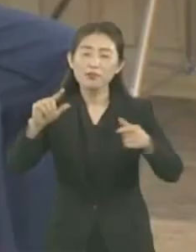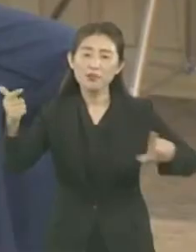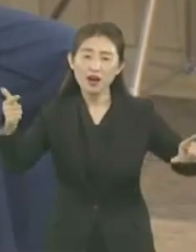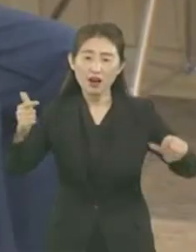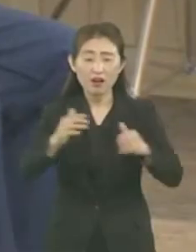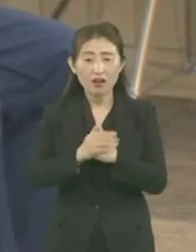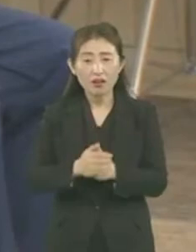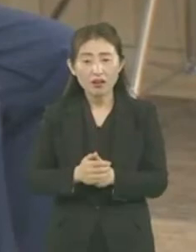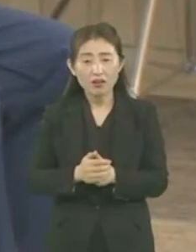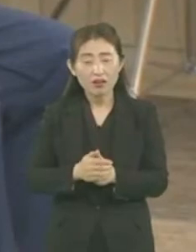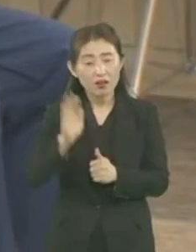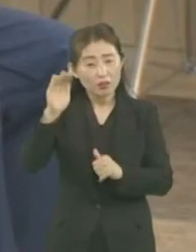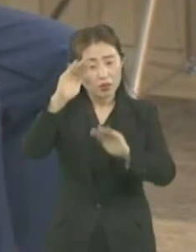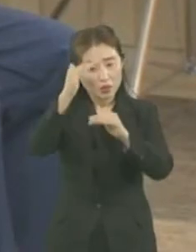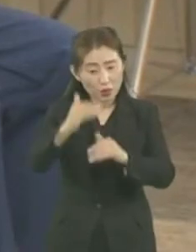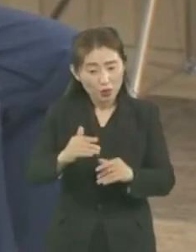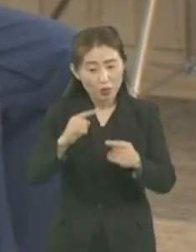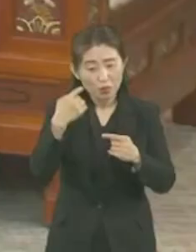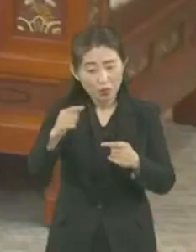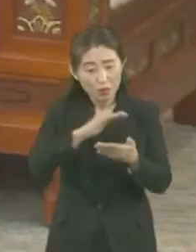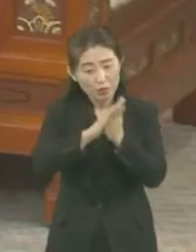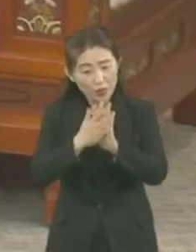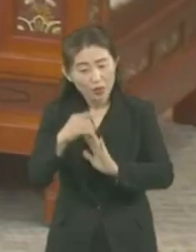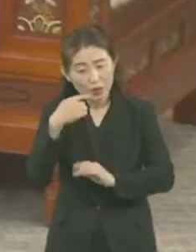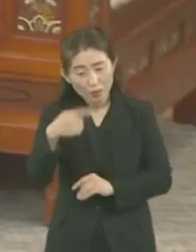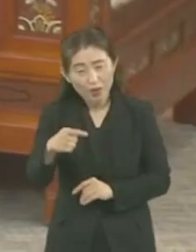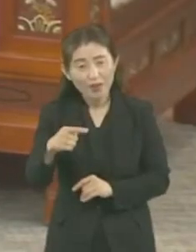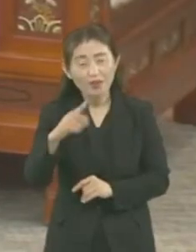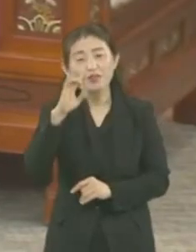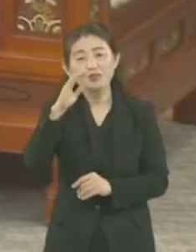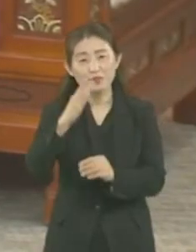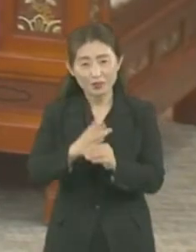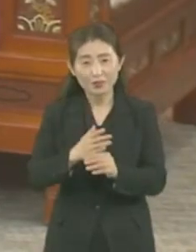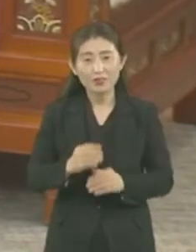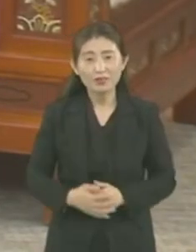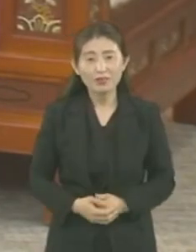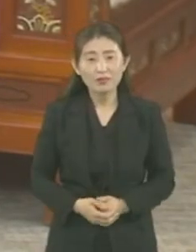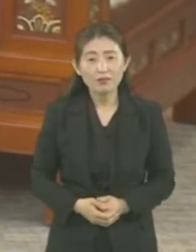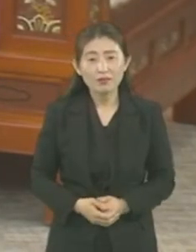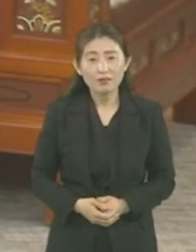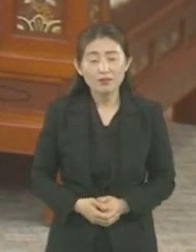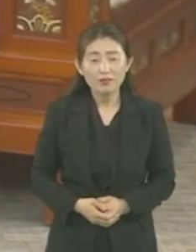차별화의 범위와 내용에 대한 관심이 집중되고 있습니다. TJB 강진원입니다.